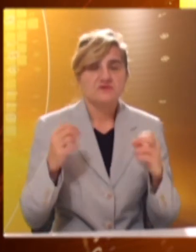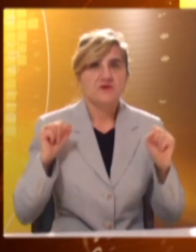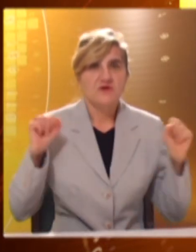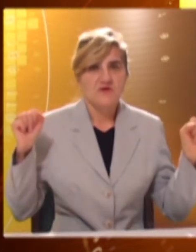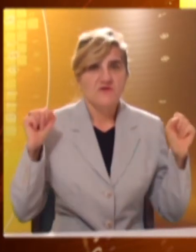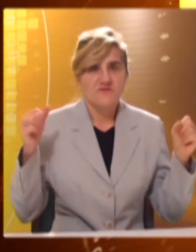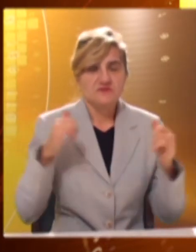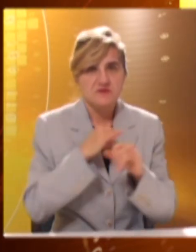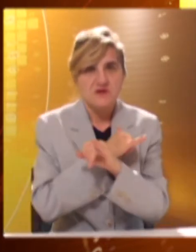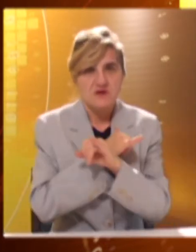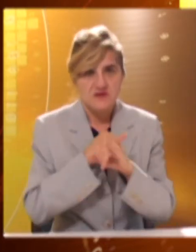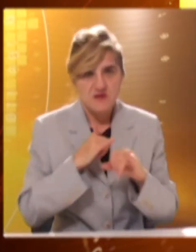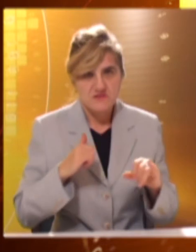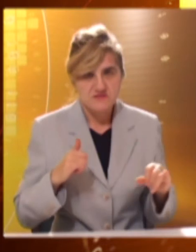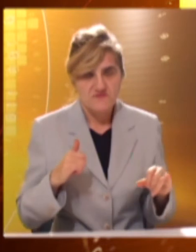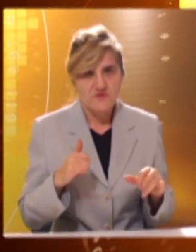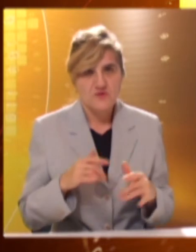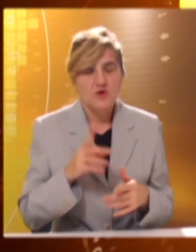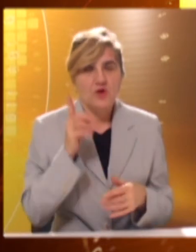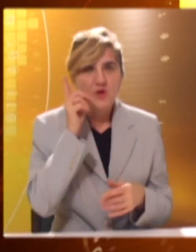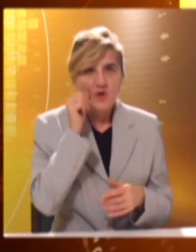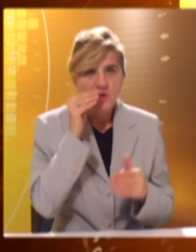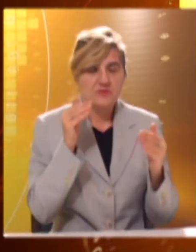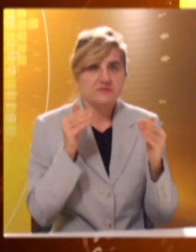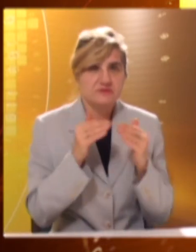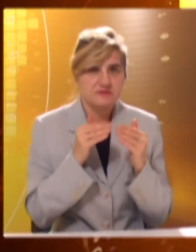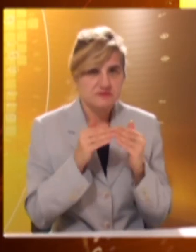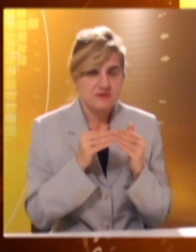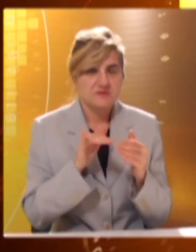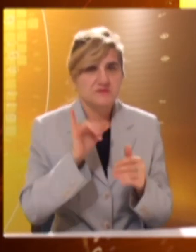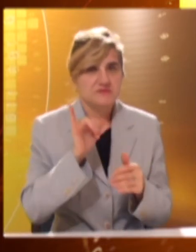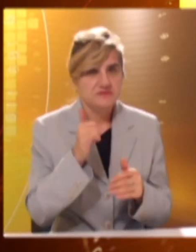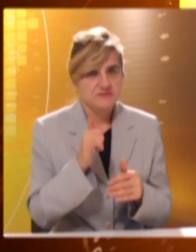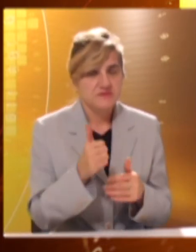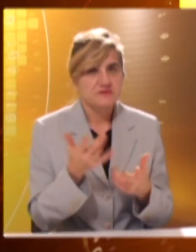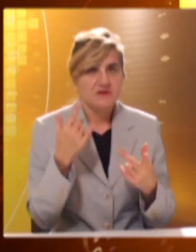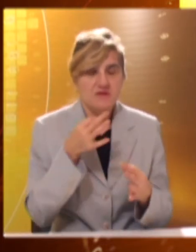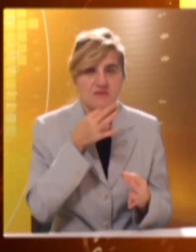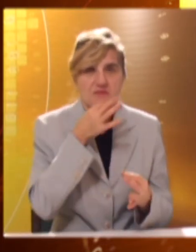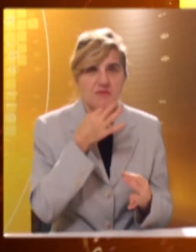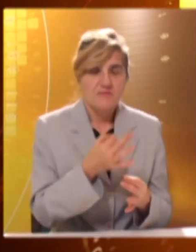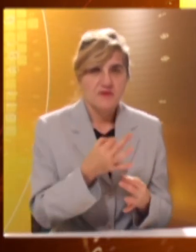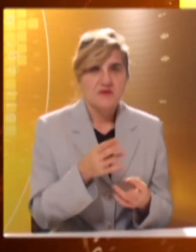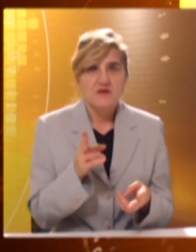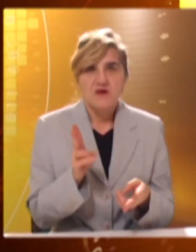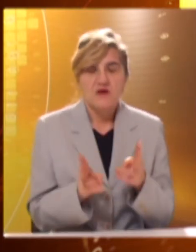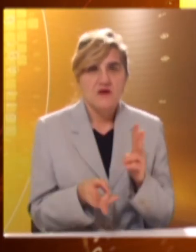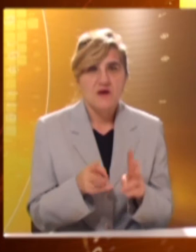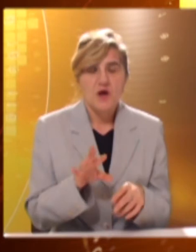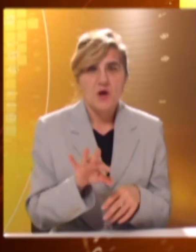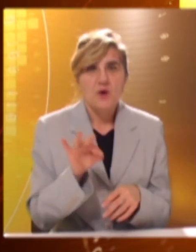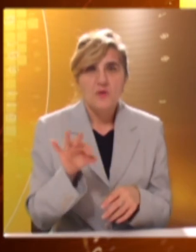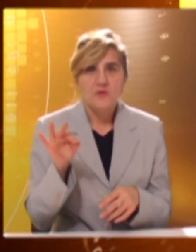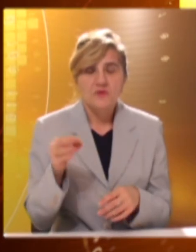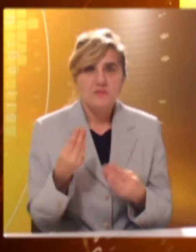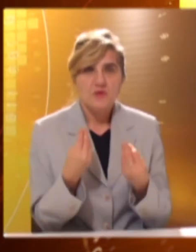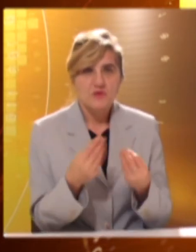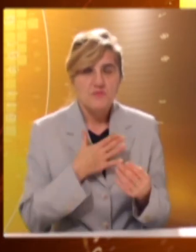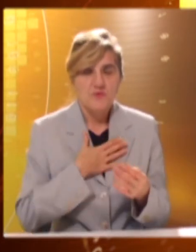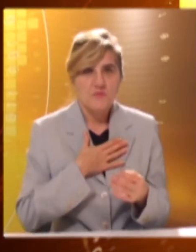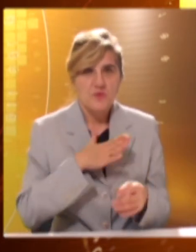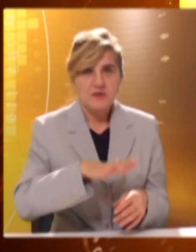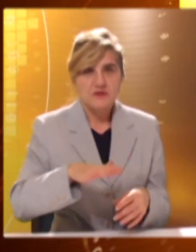psihofizički razvoj dece. Sa ovom činjenicom slažu se i roditelji i stručnjaci, ali osnovna dilema tiče se toga kako odabrati pravu